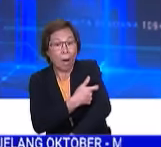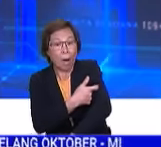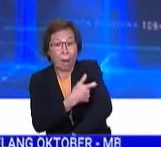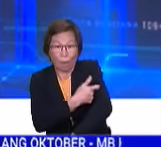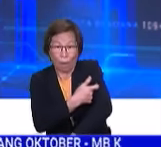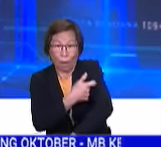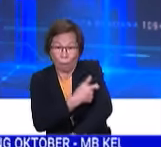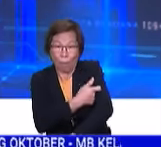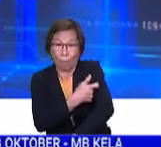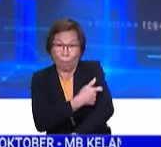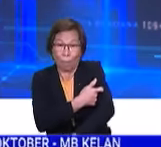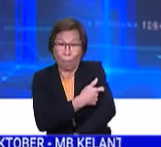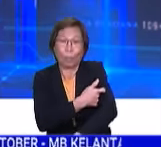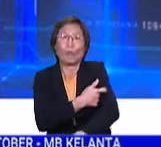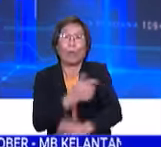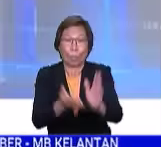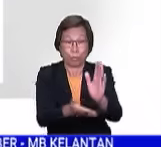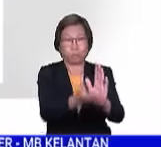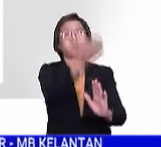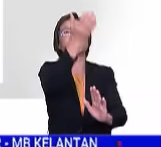jumlah populasi meningkat.